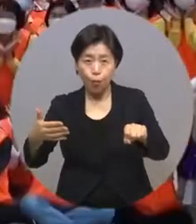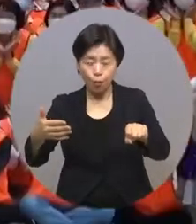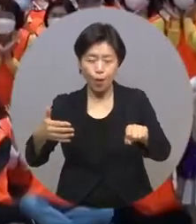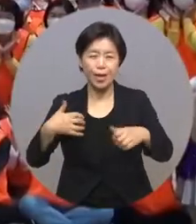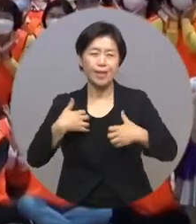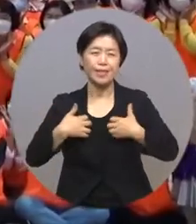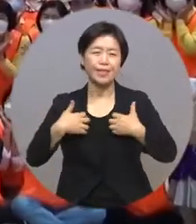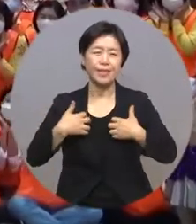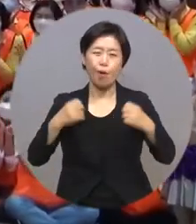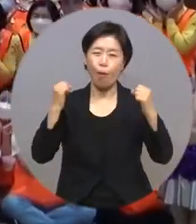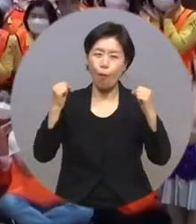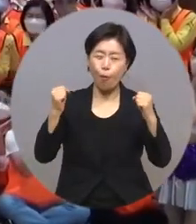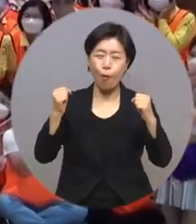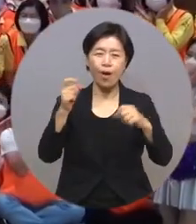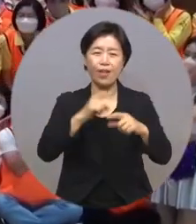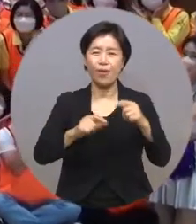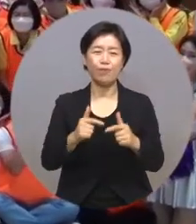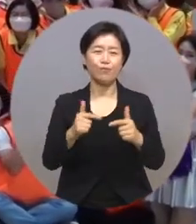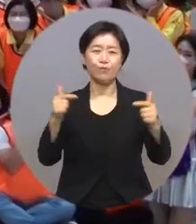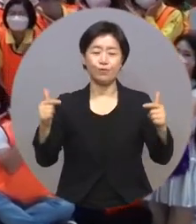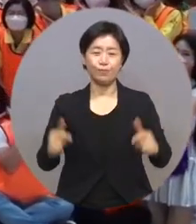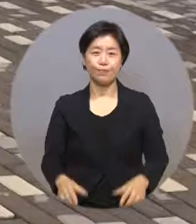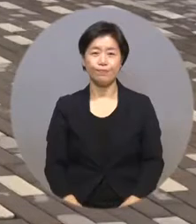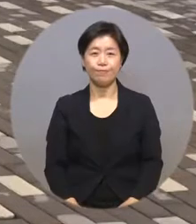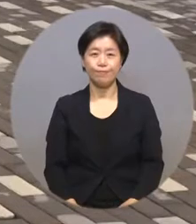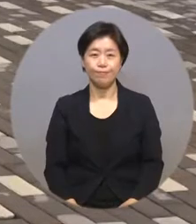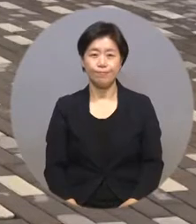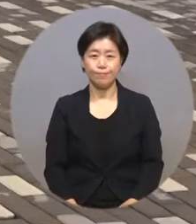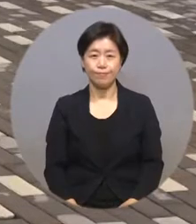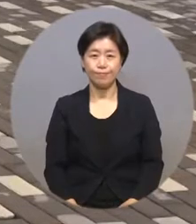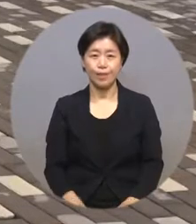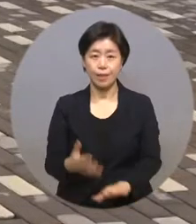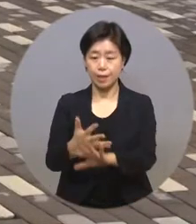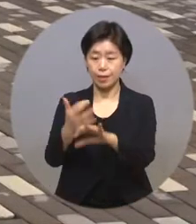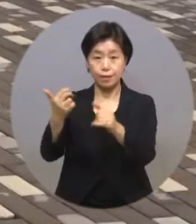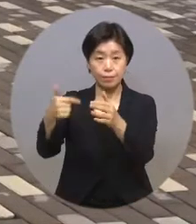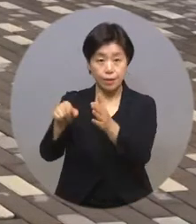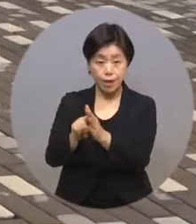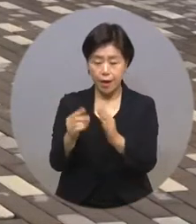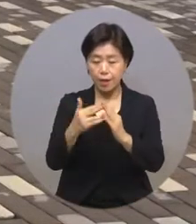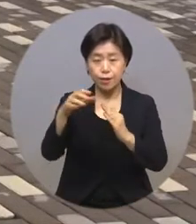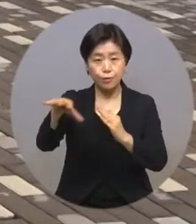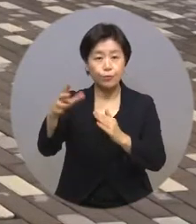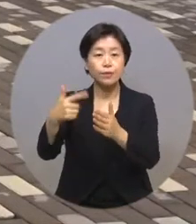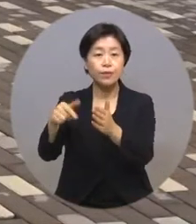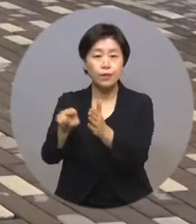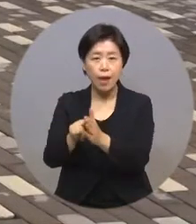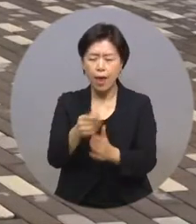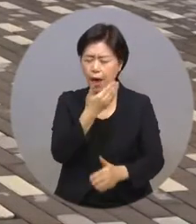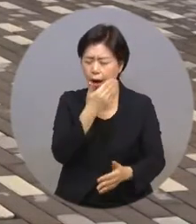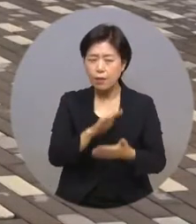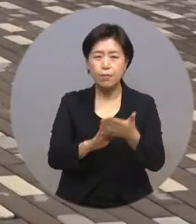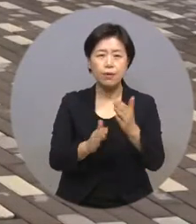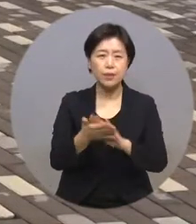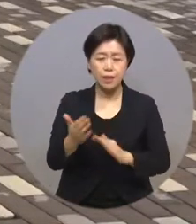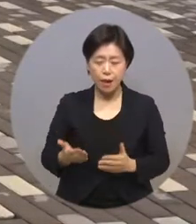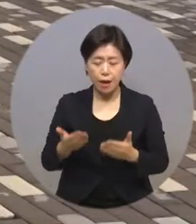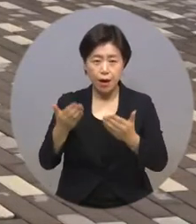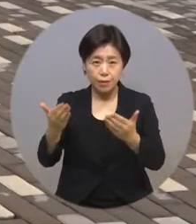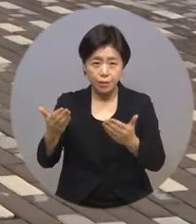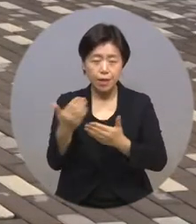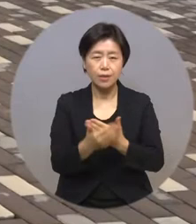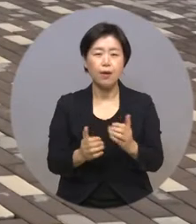즐거운 함성은 점점 커지고 있습니다. 남을 위해, 이웃을 위해 아낌없이 나누는